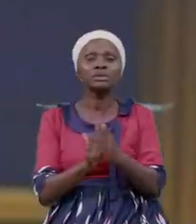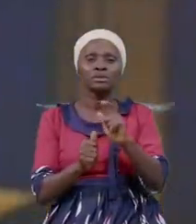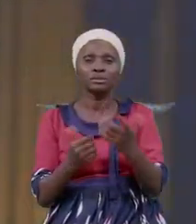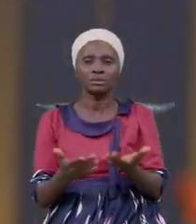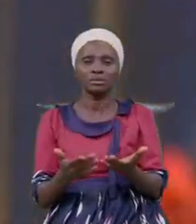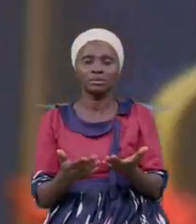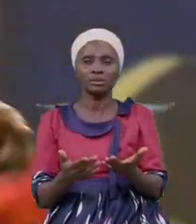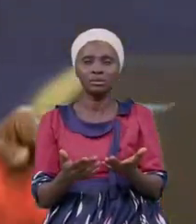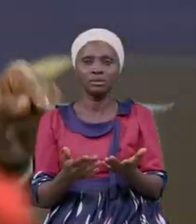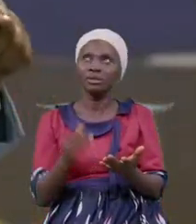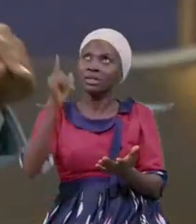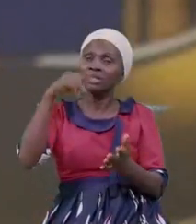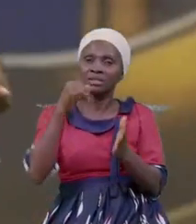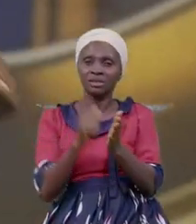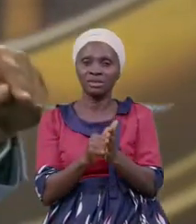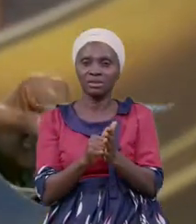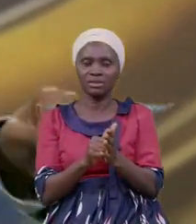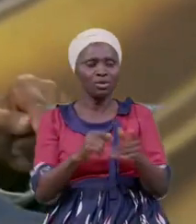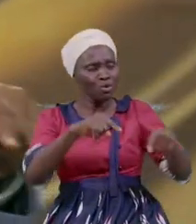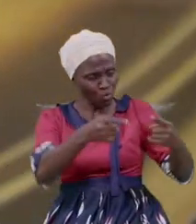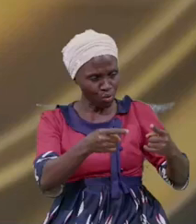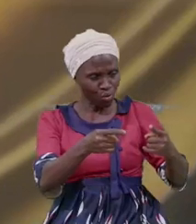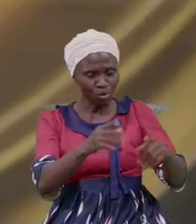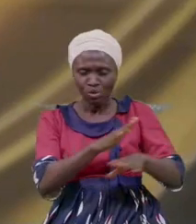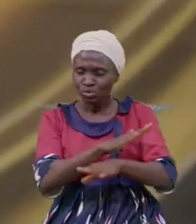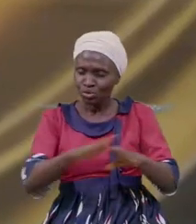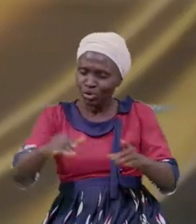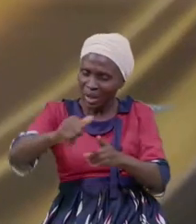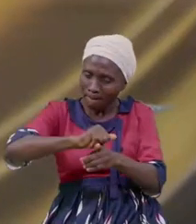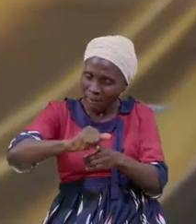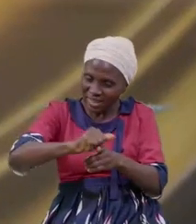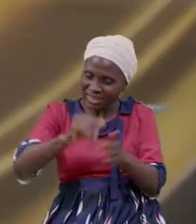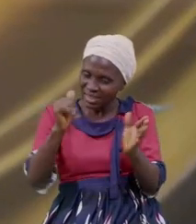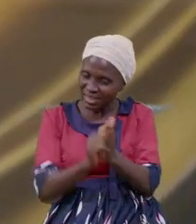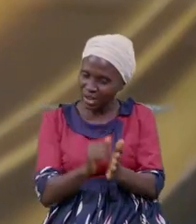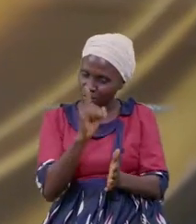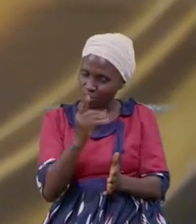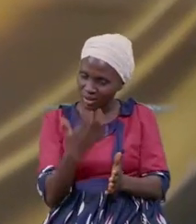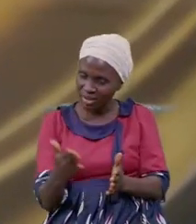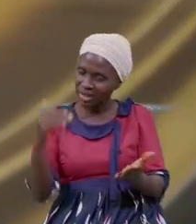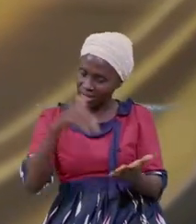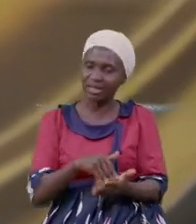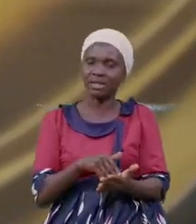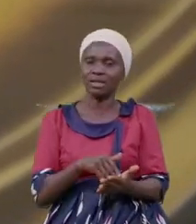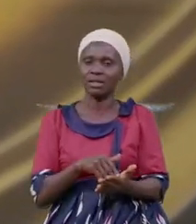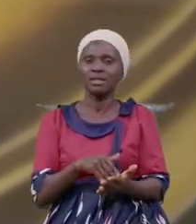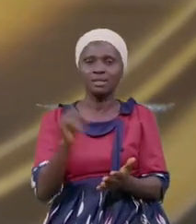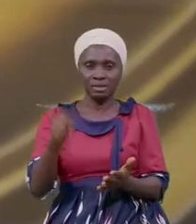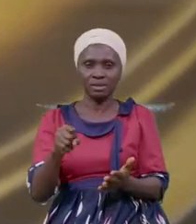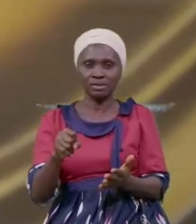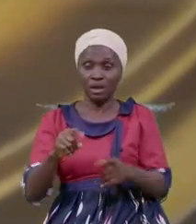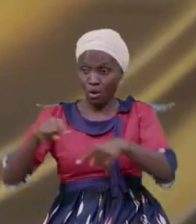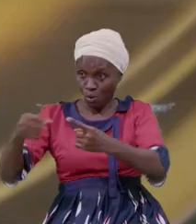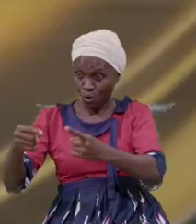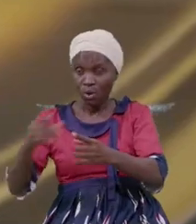dit va et ne fait plus ces choses particulières ça c'est inclus va et